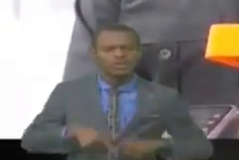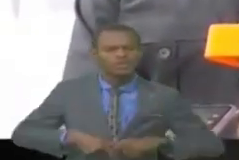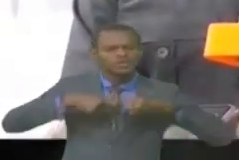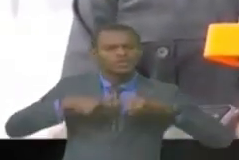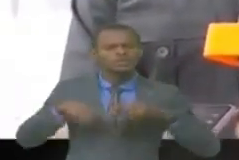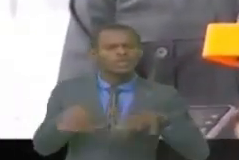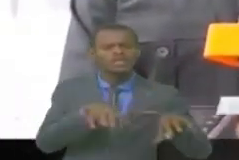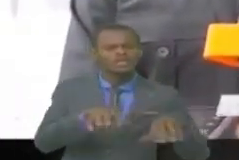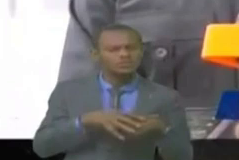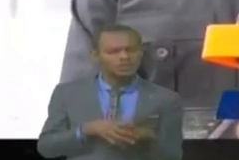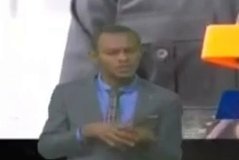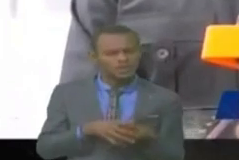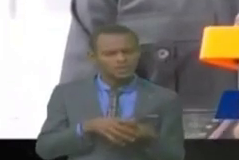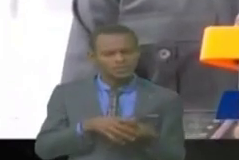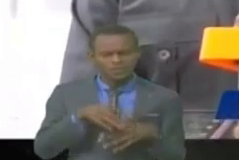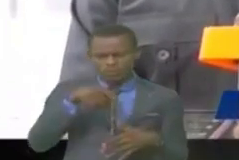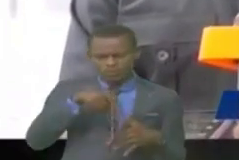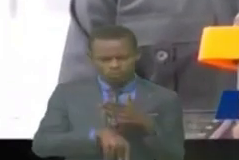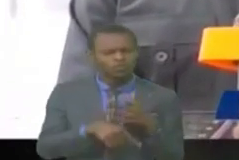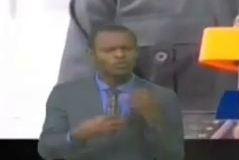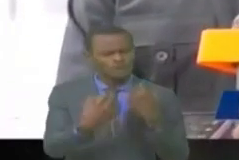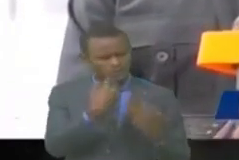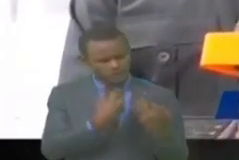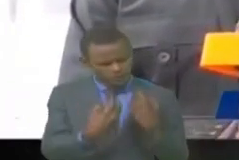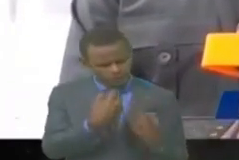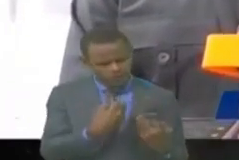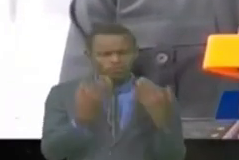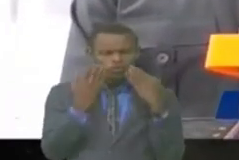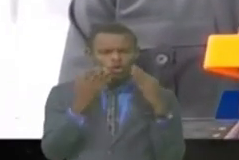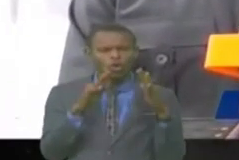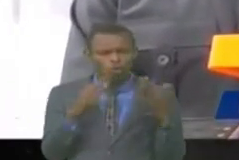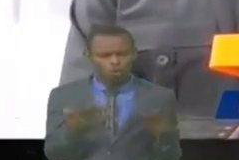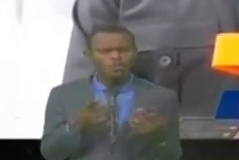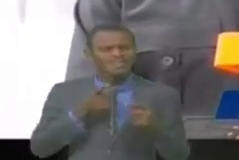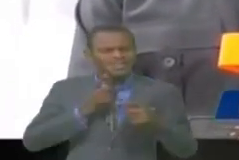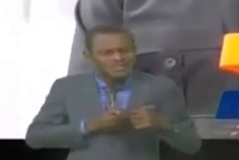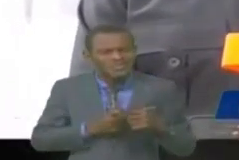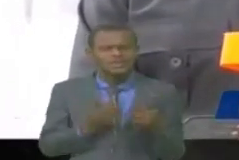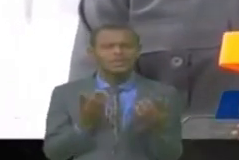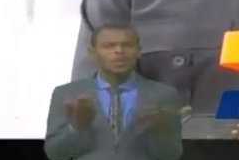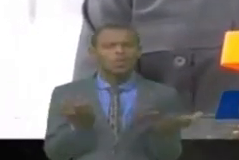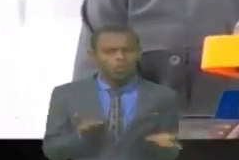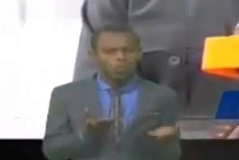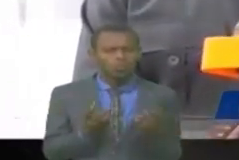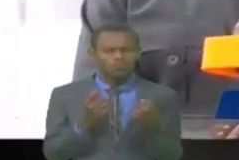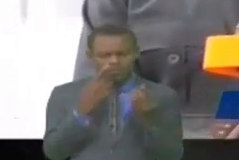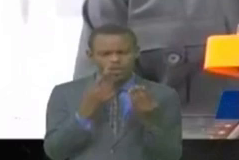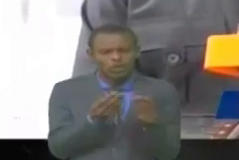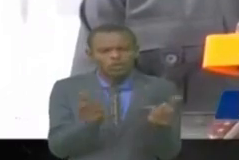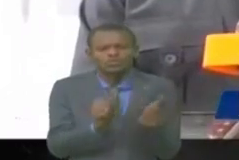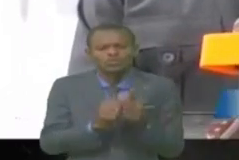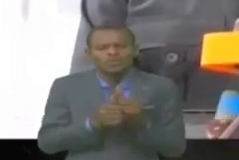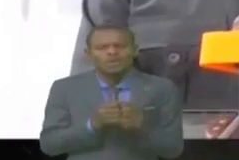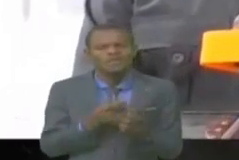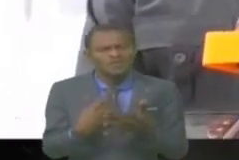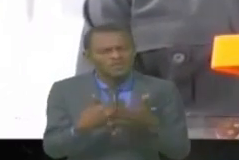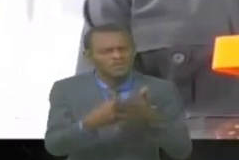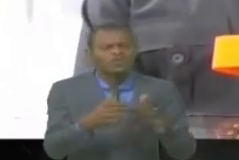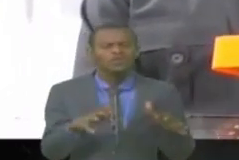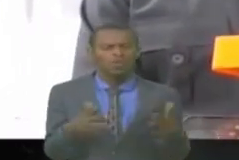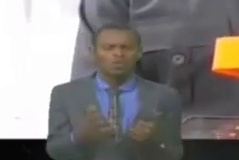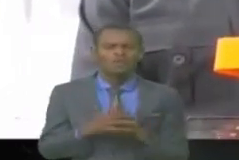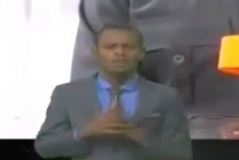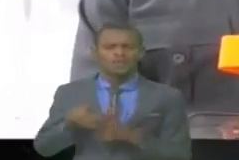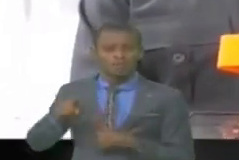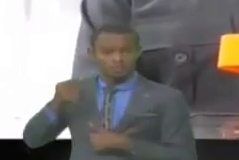pour lui donner plus de détails, notamment en ce qui concerne la faisabilité la plus rapidement possible. Le Premier ministre nous a rassurés, il a